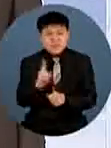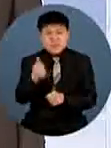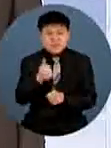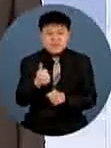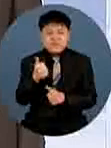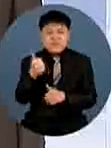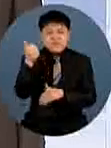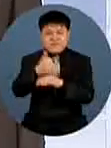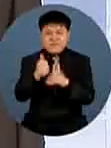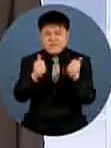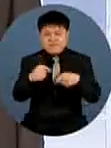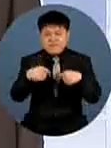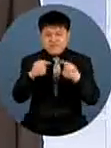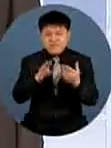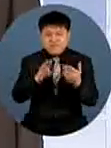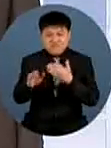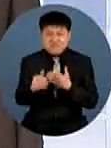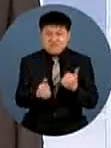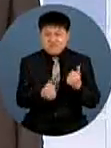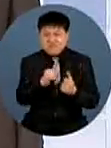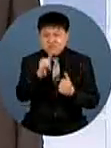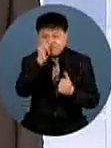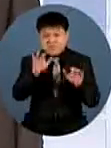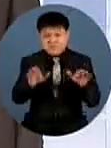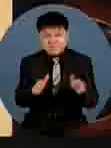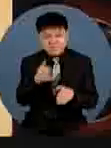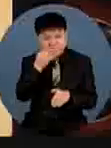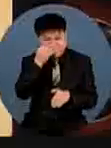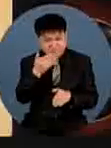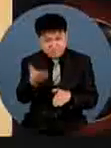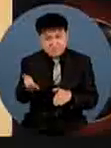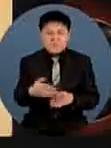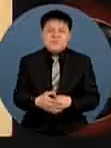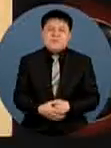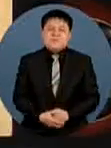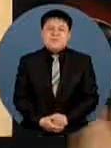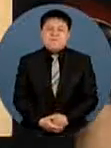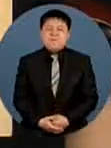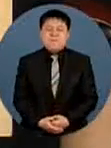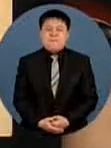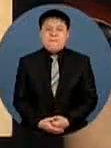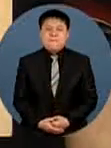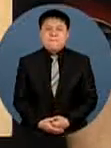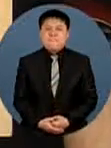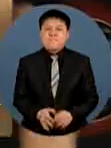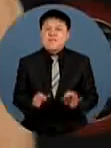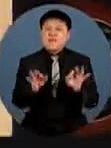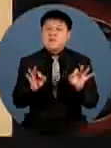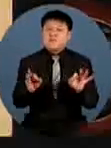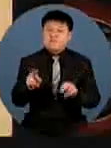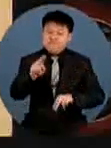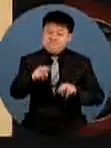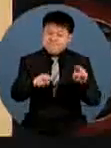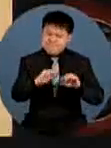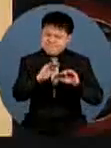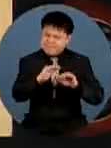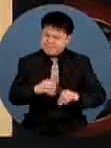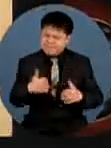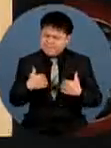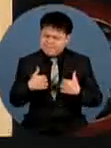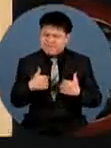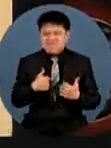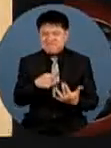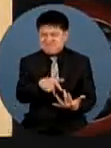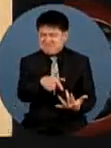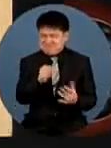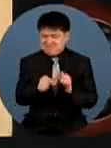자, 과연 어떤 대국인지 지금부터 함께 보시겠습니다. 네, 이번에 또 내용이 워낙 재밌기 때문에 골라봤는데요.